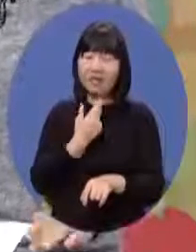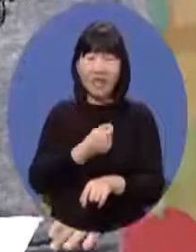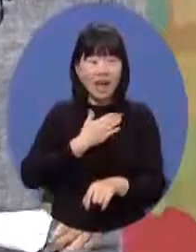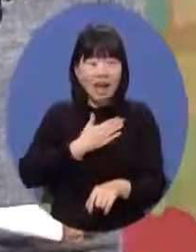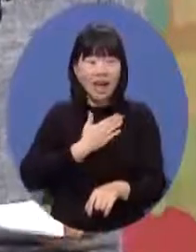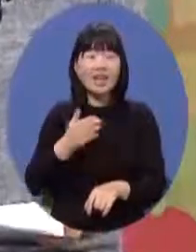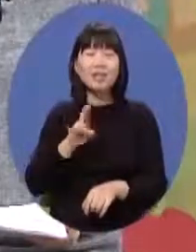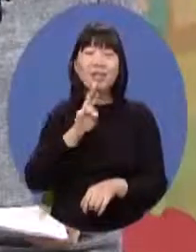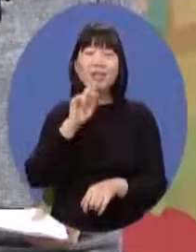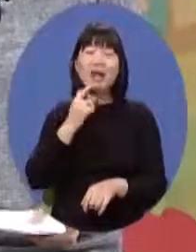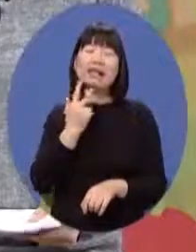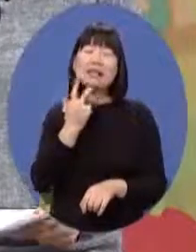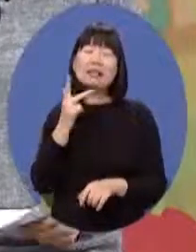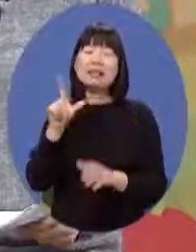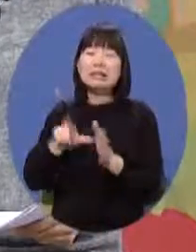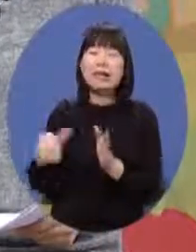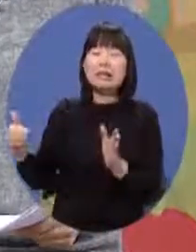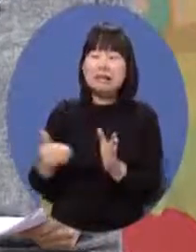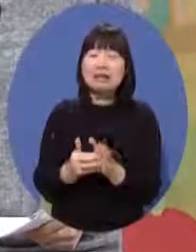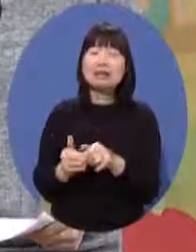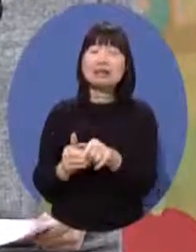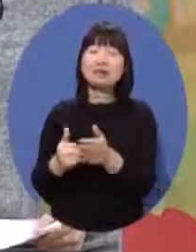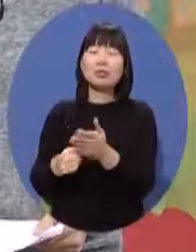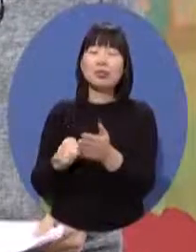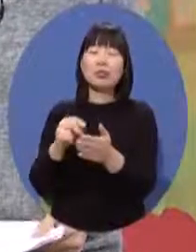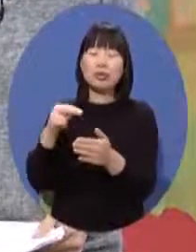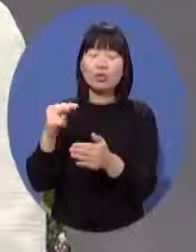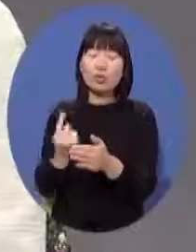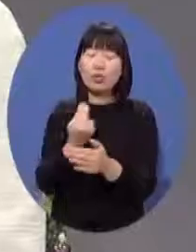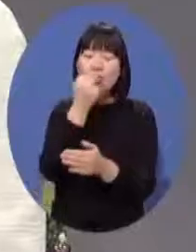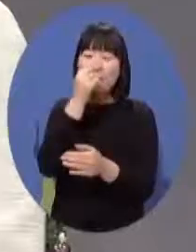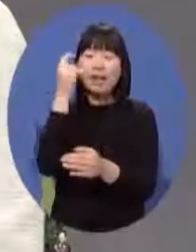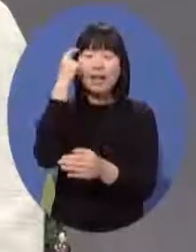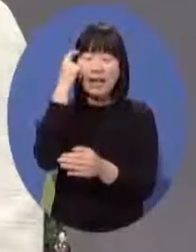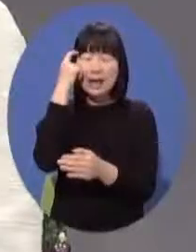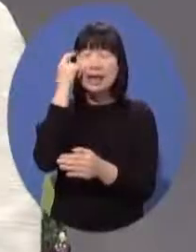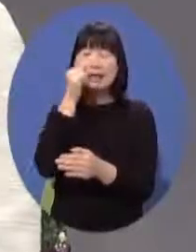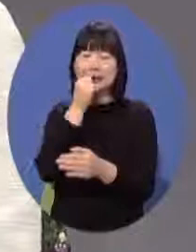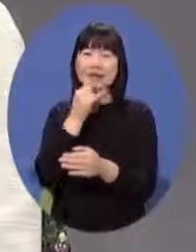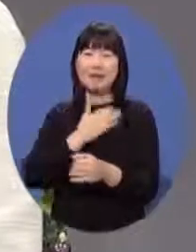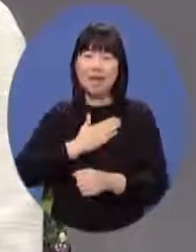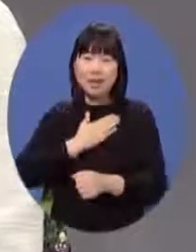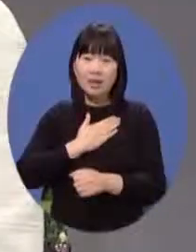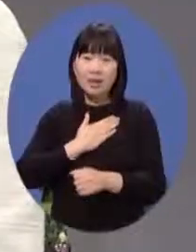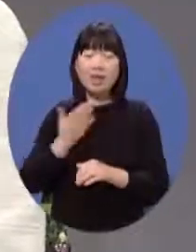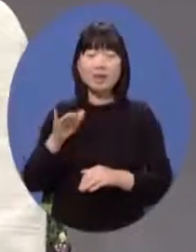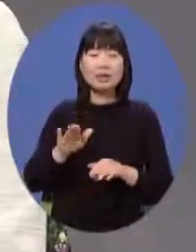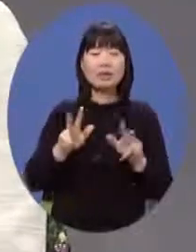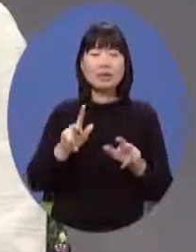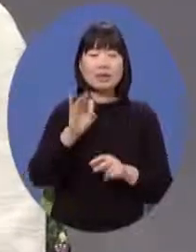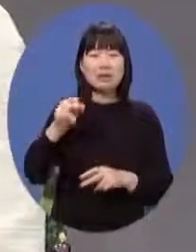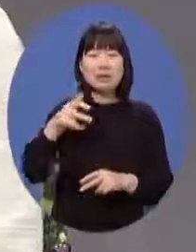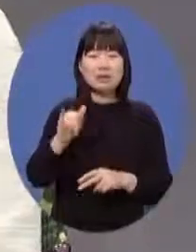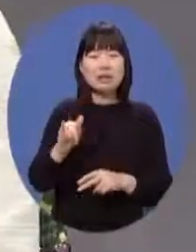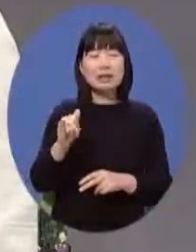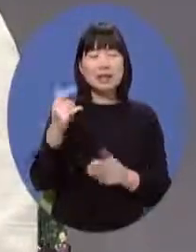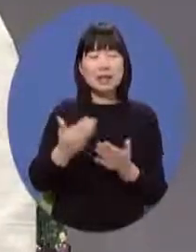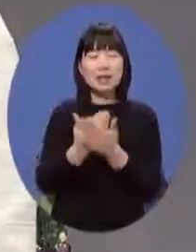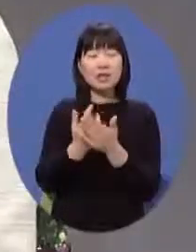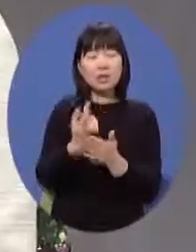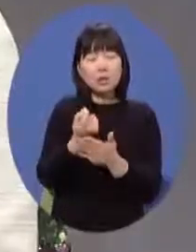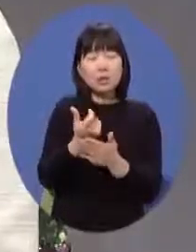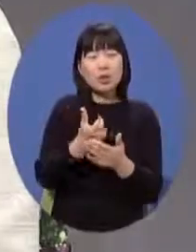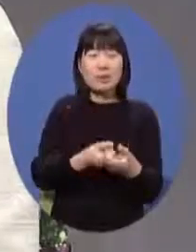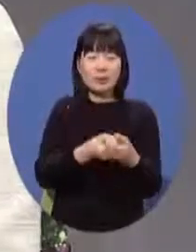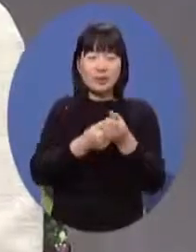떼찌 해줘도 된다는 네, 근데 이제 거죠? 요즘은 이게 예전의 이론들인데요. 요즘은 조금 아이들 인지 발달이 빨라져서 네네. 조금 당겨졌다 이렇게